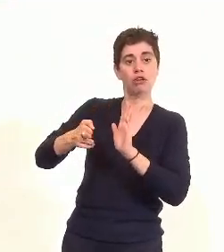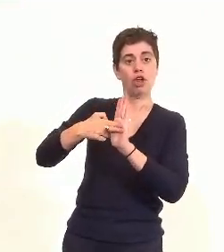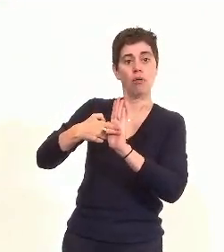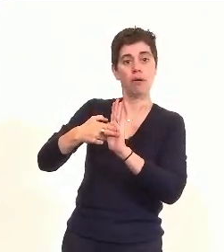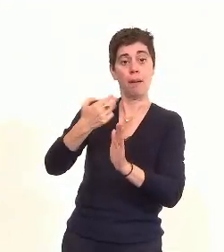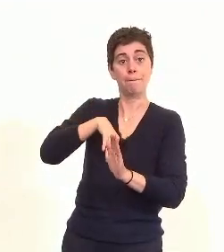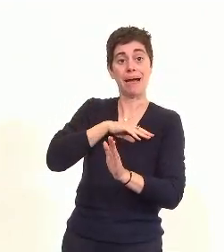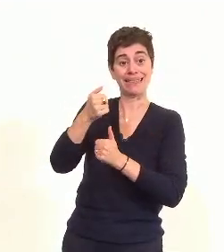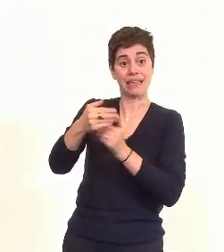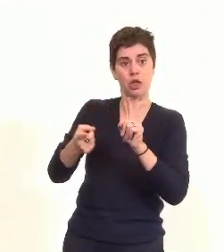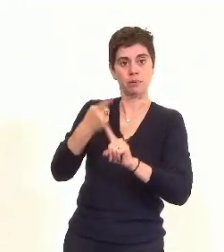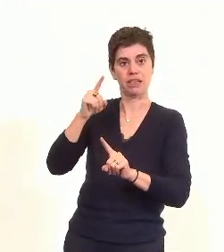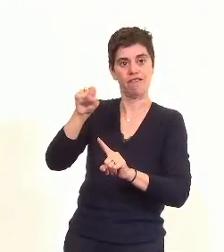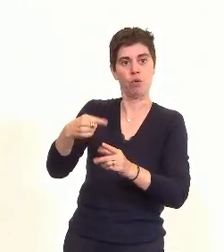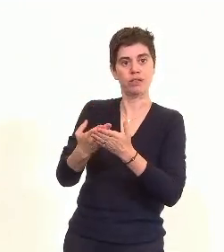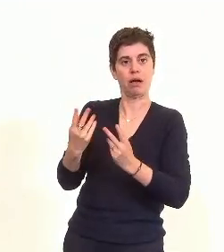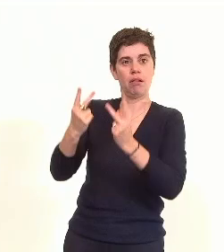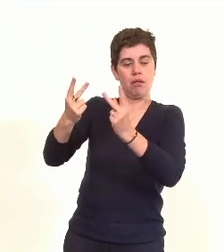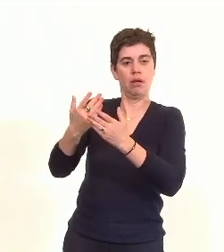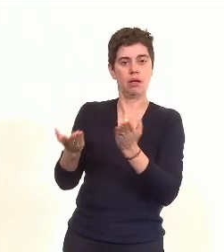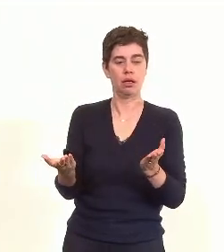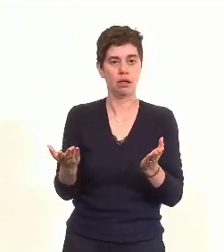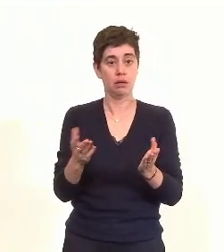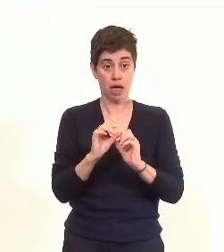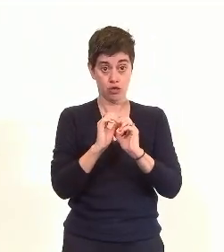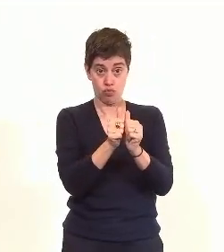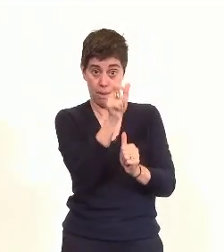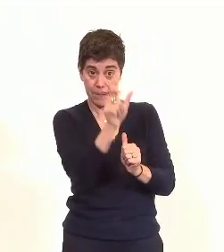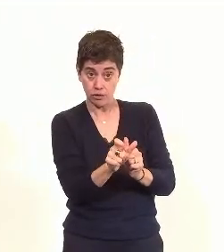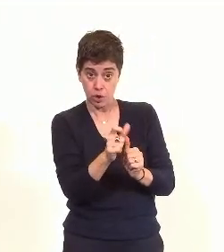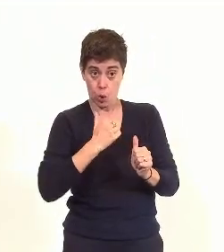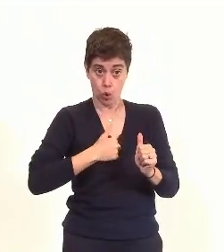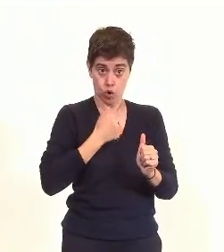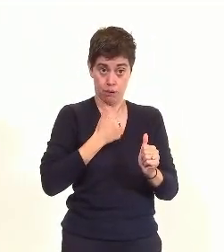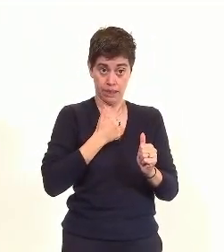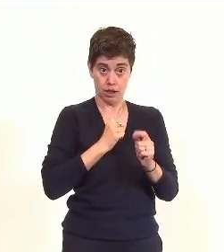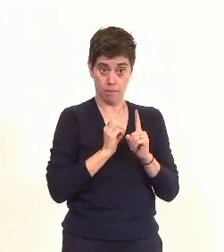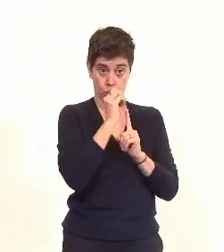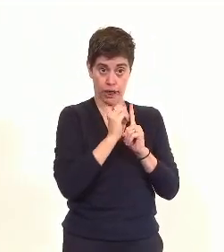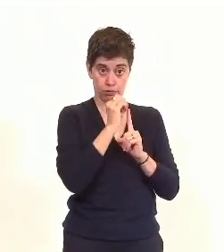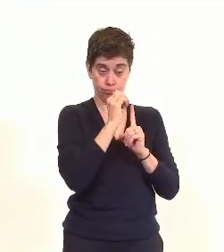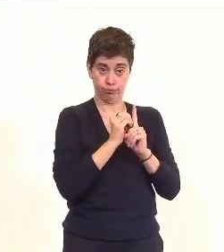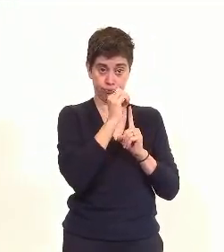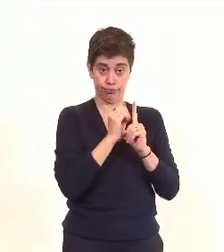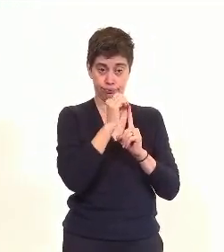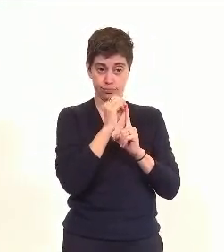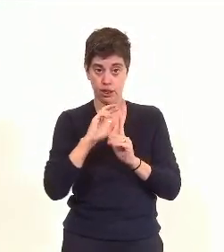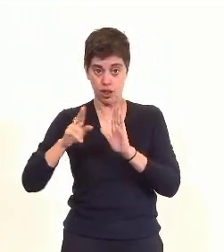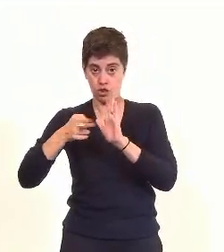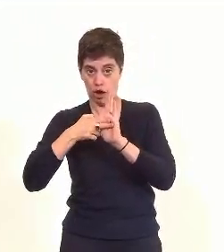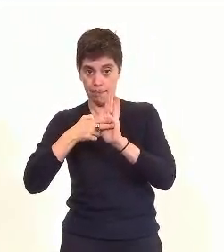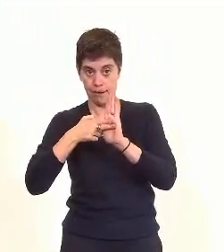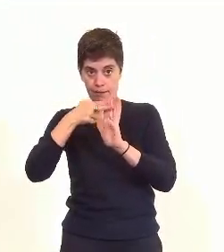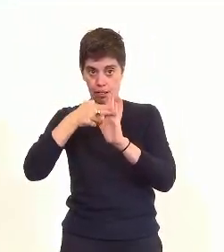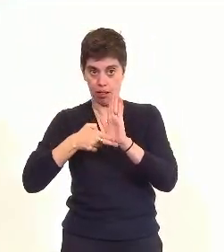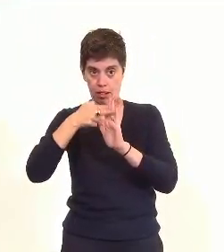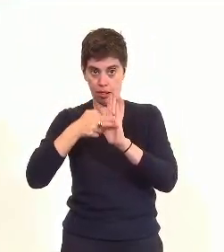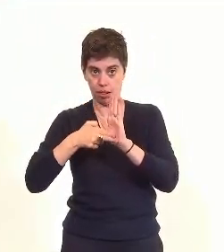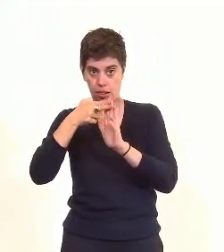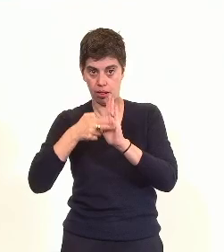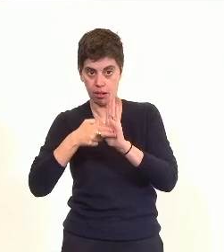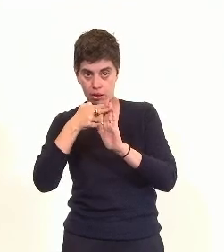secteur spécialisé. Selon le degré d'autonomie de la personne, ces normes, elles ne couvrent pas tout à fait les mêmes périmètres, elles ne couvrent pas tout à fait